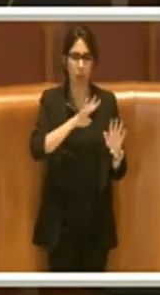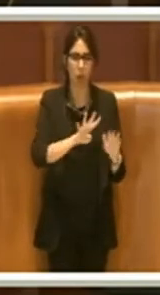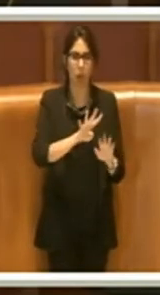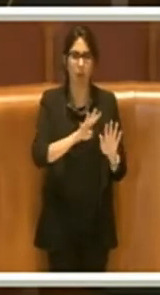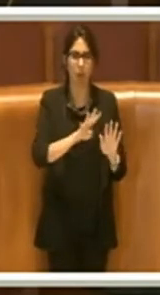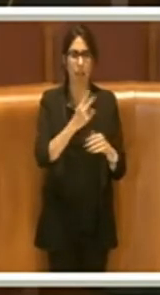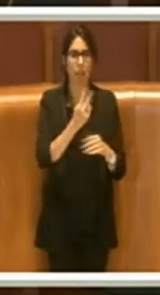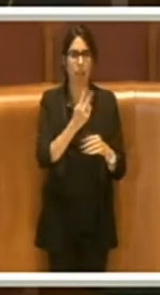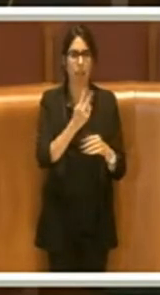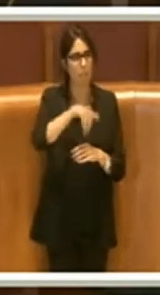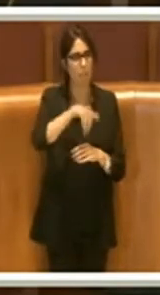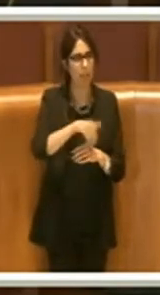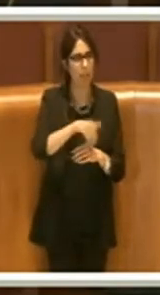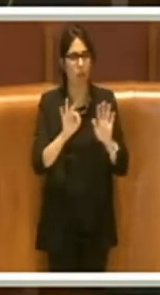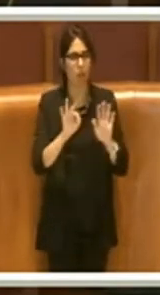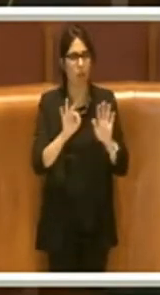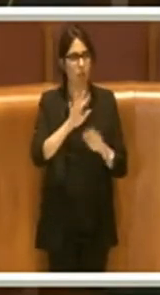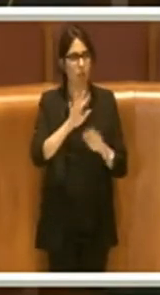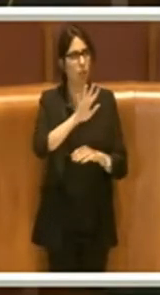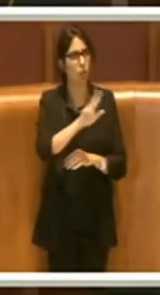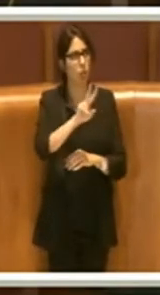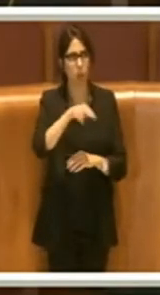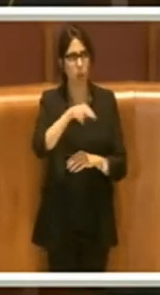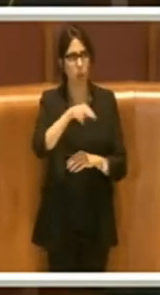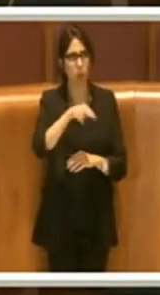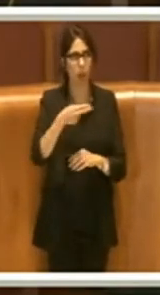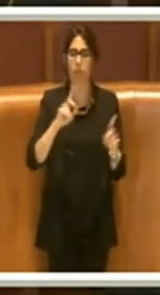192.952 No. euro